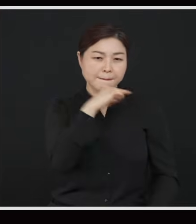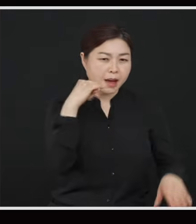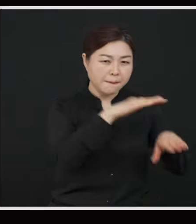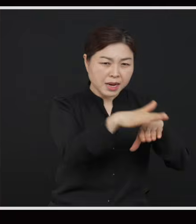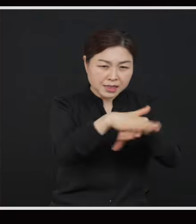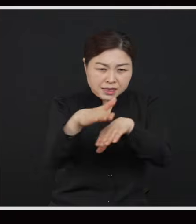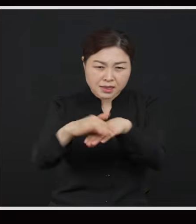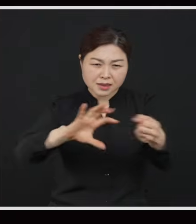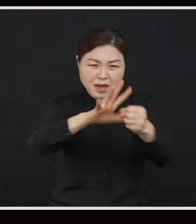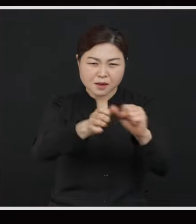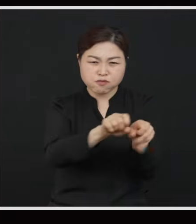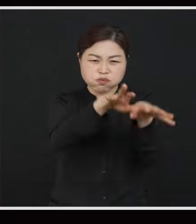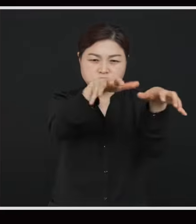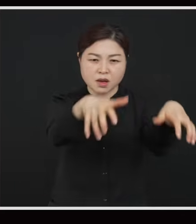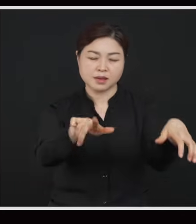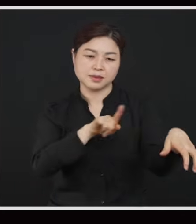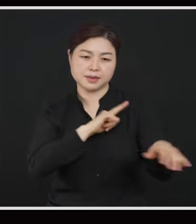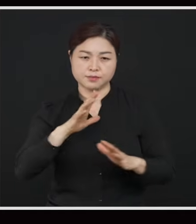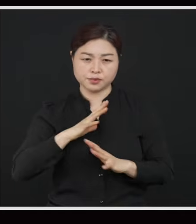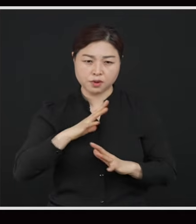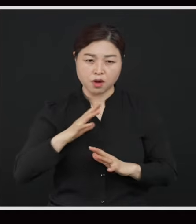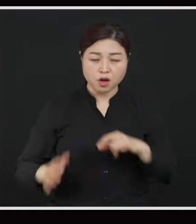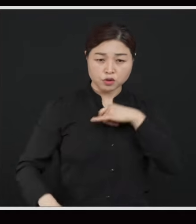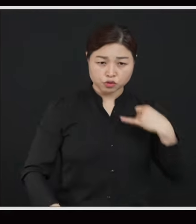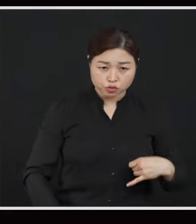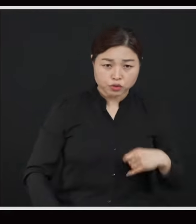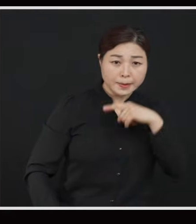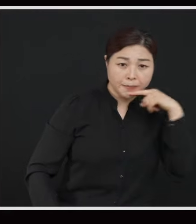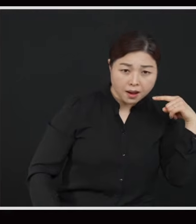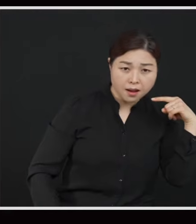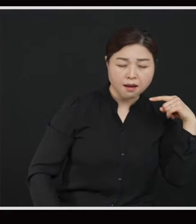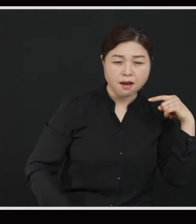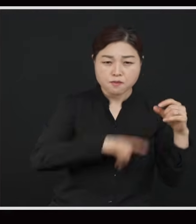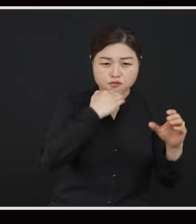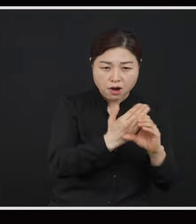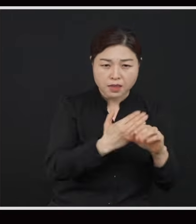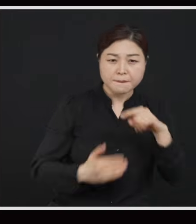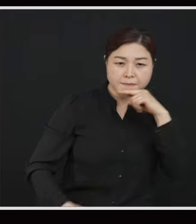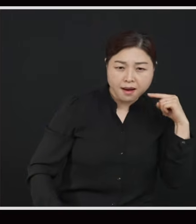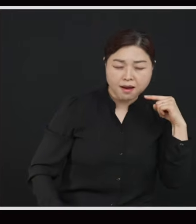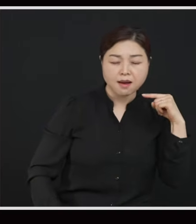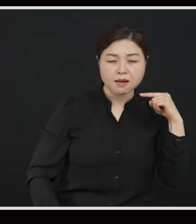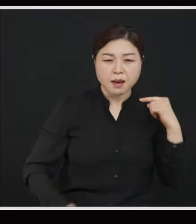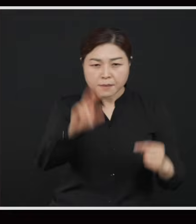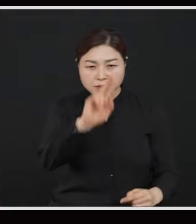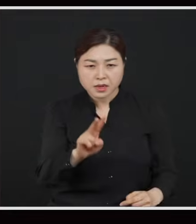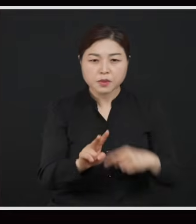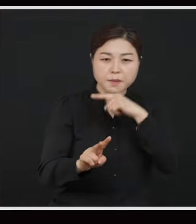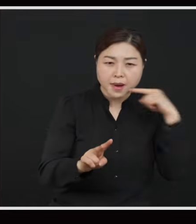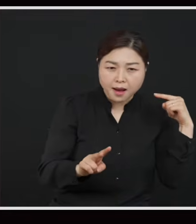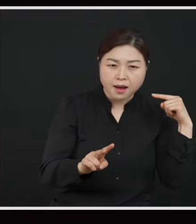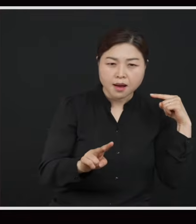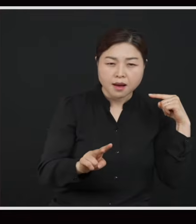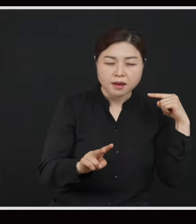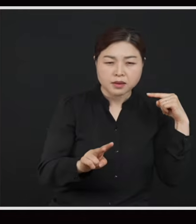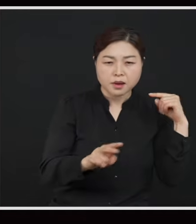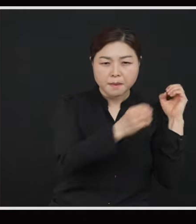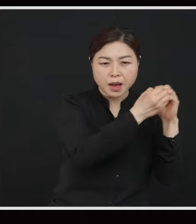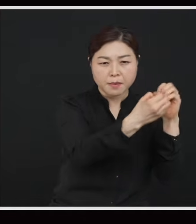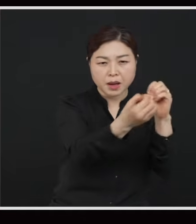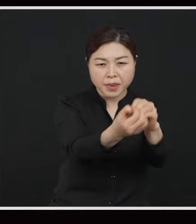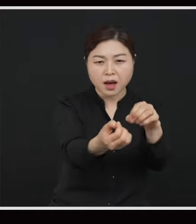세계로 퍼지는 게 제일 무서워요. 중국도 공산화됐고 북한도 공산화됐고 베트남도 공산화됐고 도미노